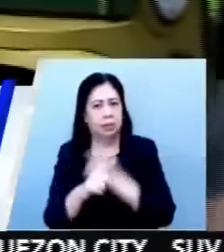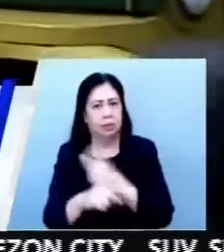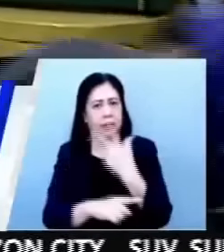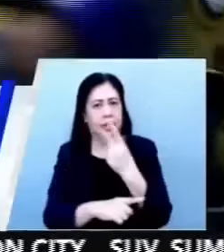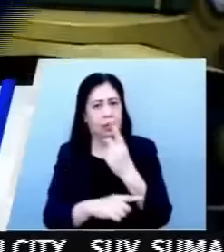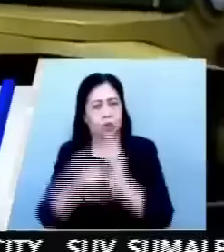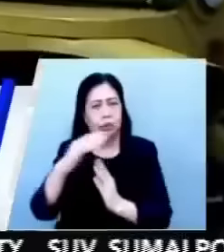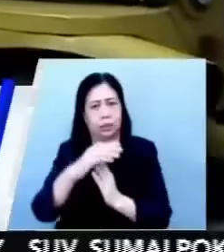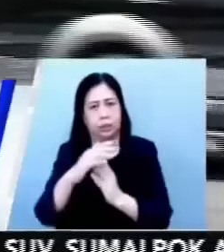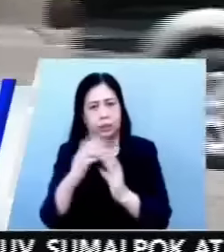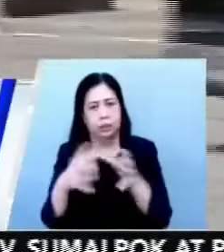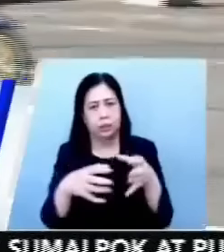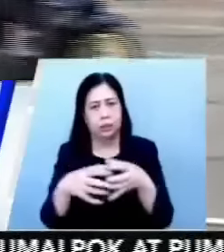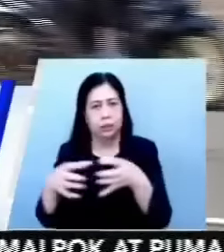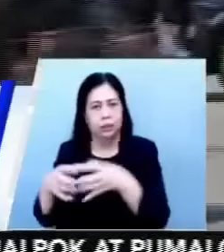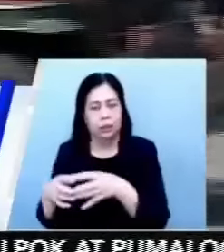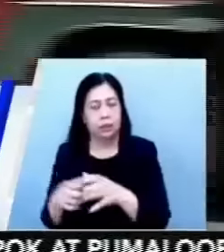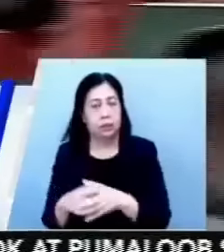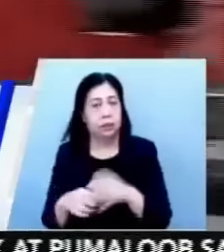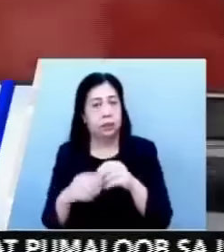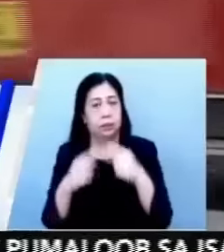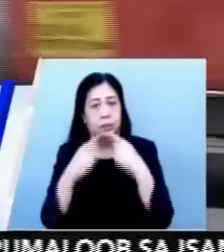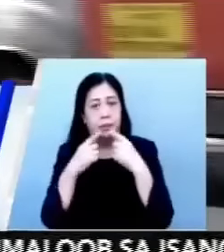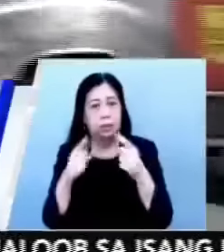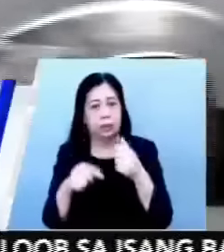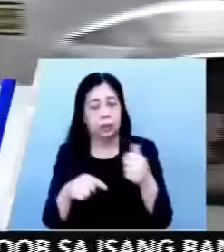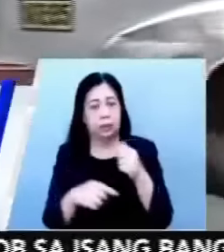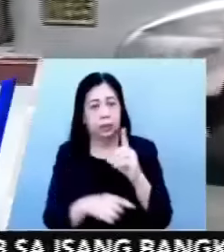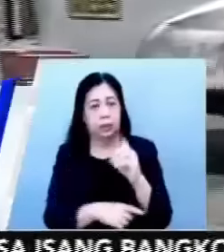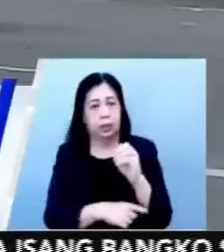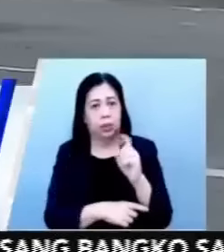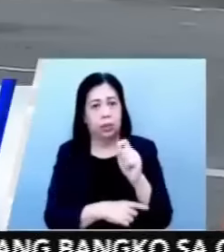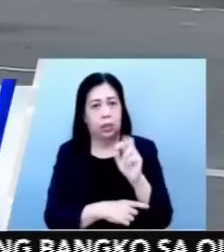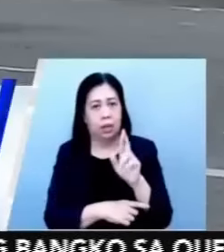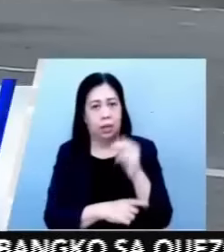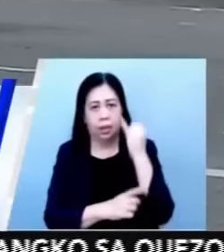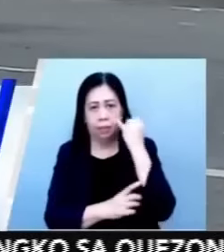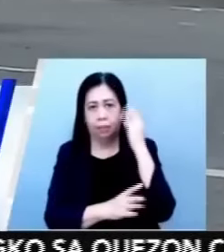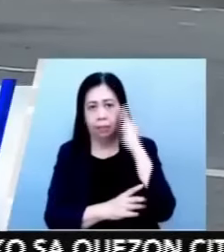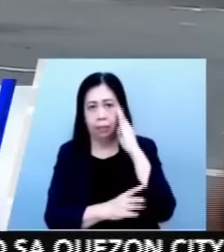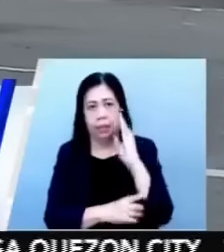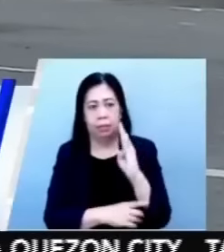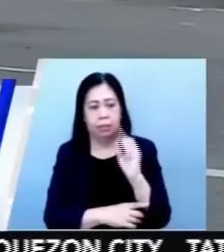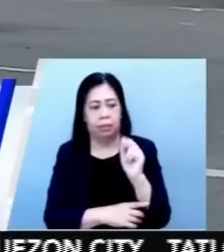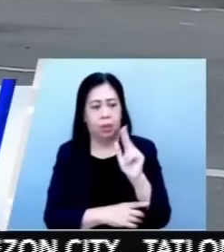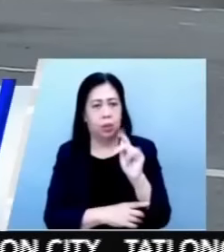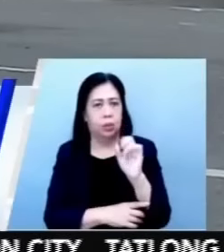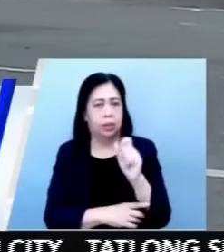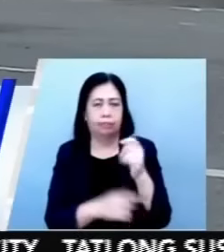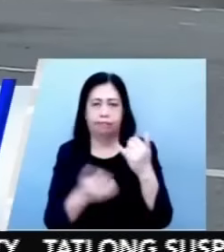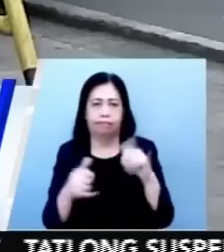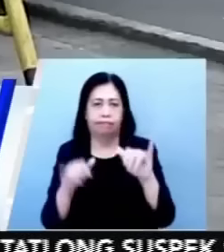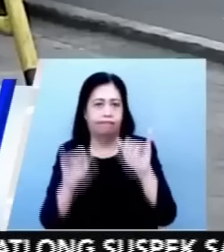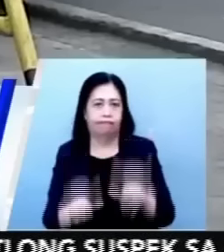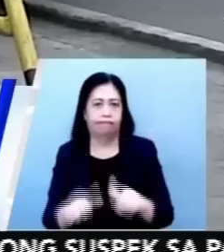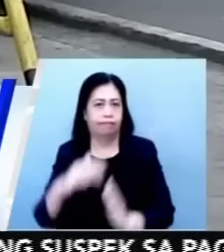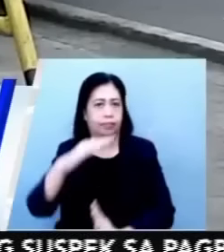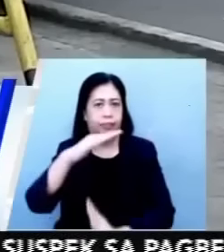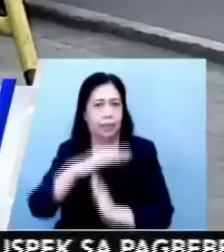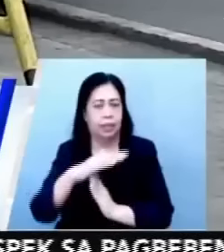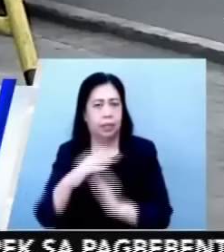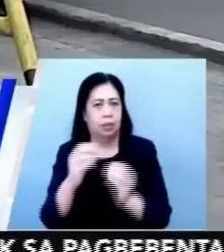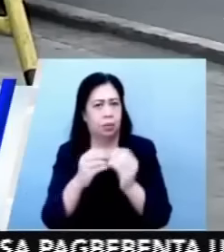consolidation deadline. Sa isang pahayag, sinabi ni DOTR Secretary Jaime Bautista na mananatili ang deadline. Majority na